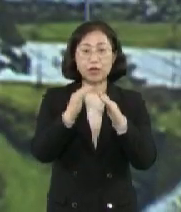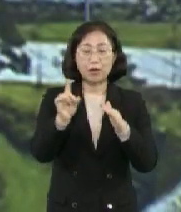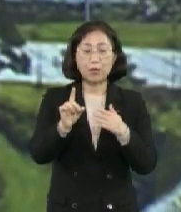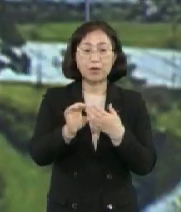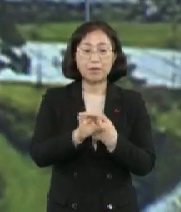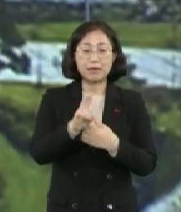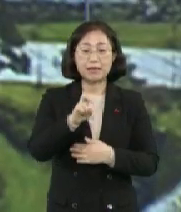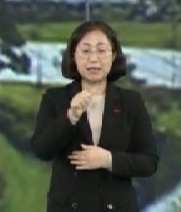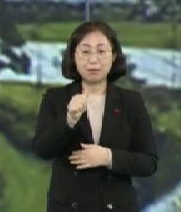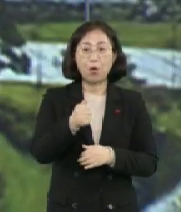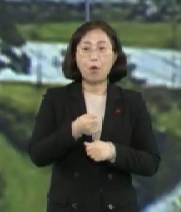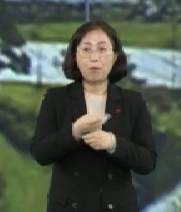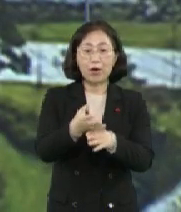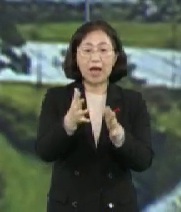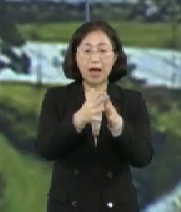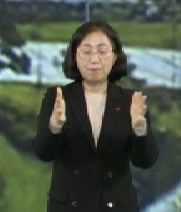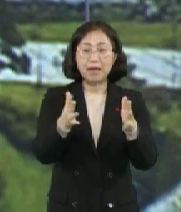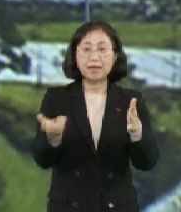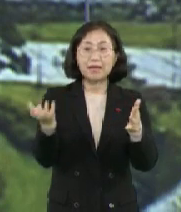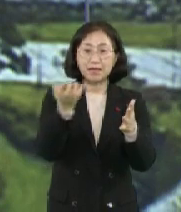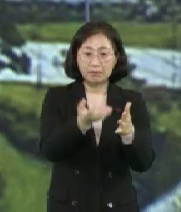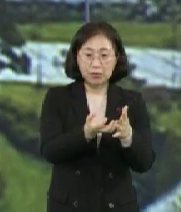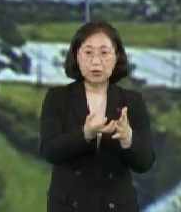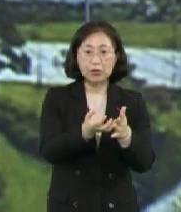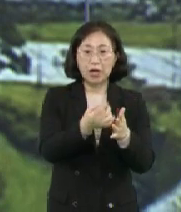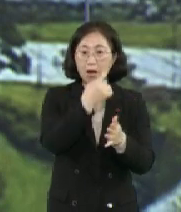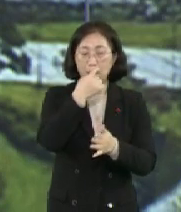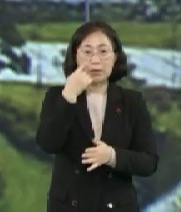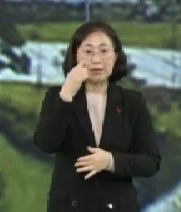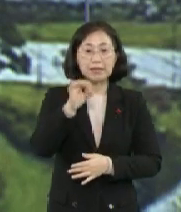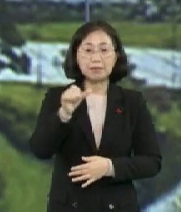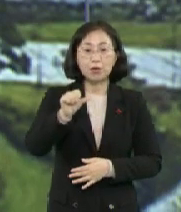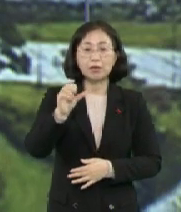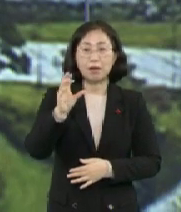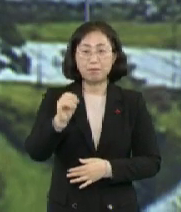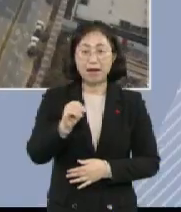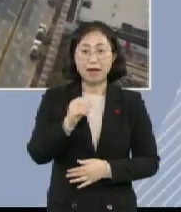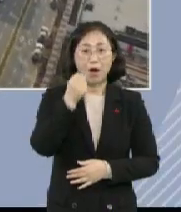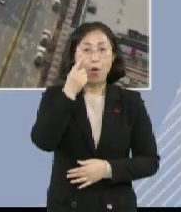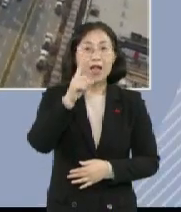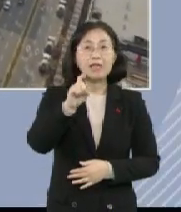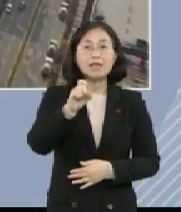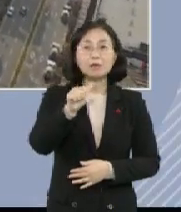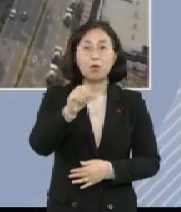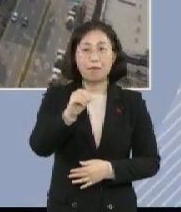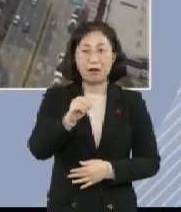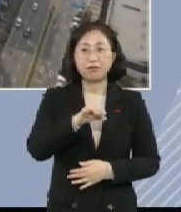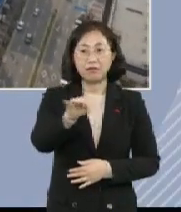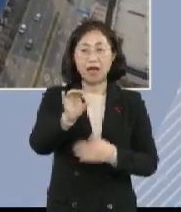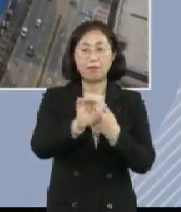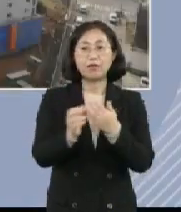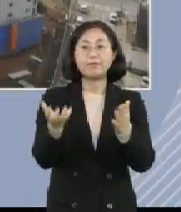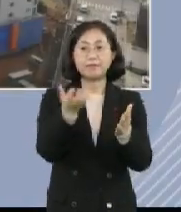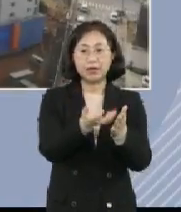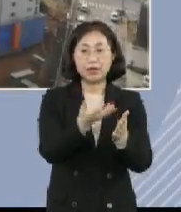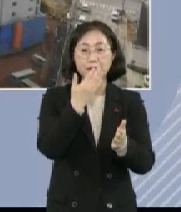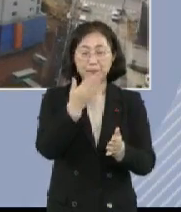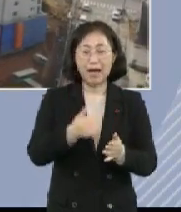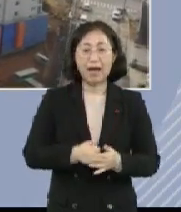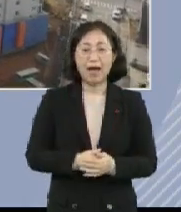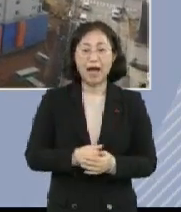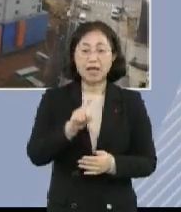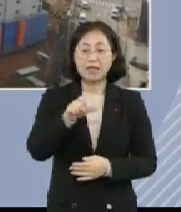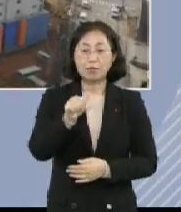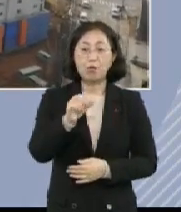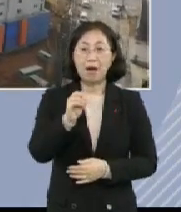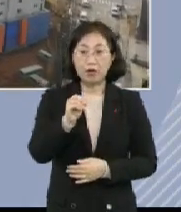한 25평의 아파트에 입주하는데 이게 보증금 5천만 원에 월세 15만 원이면 입주할 수 있습니다. 이 월세 15만 원도 아이가